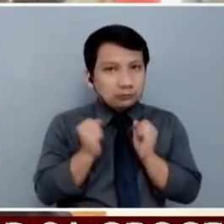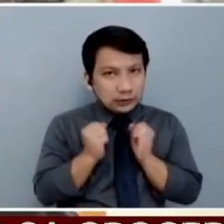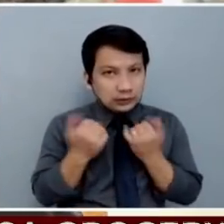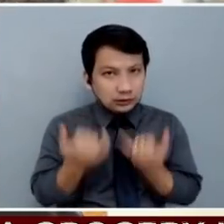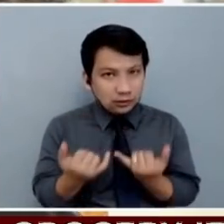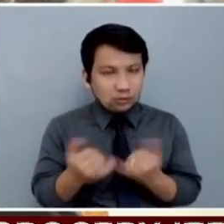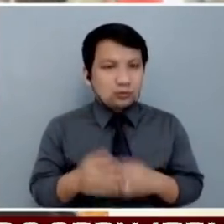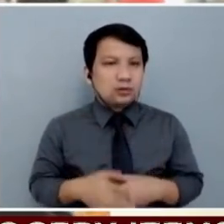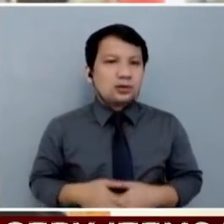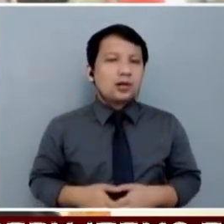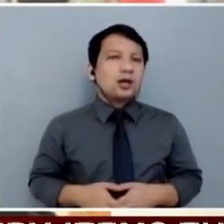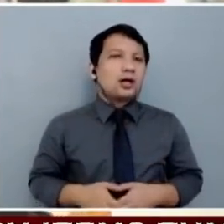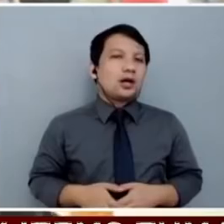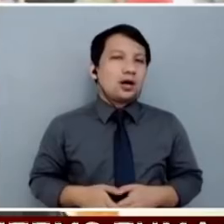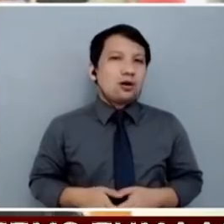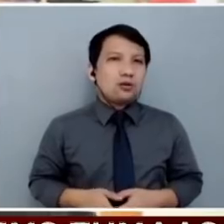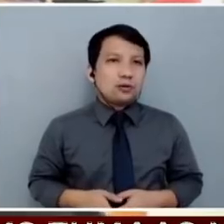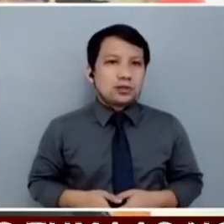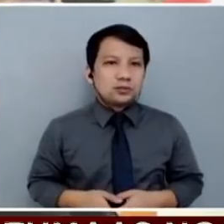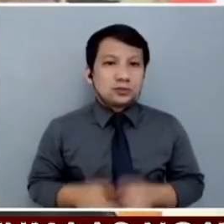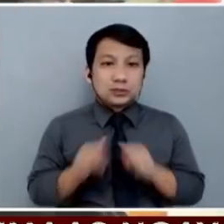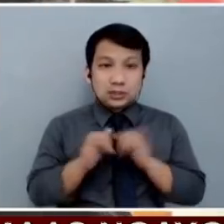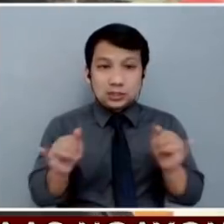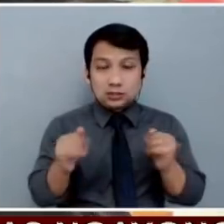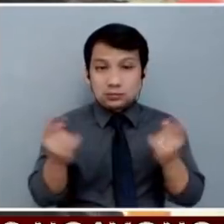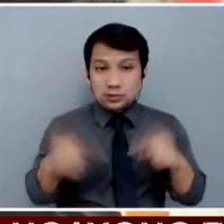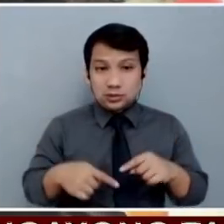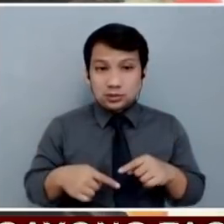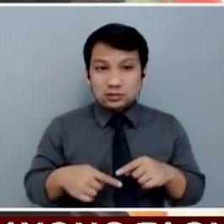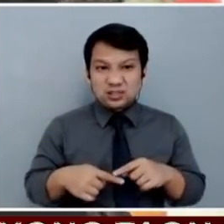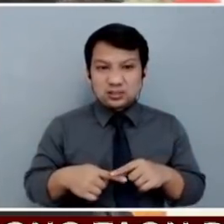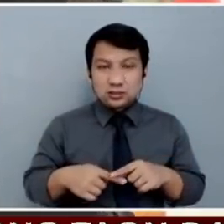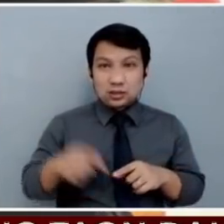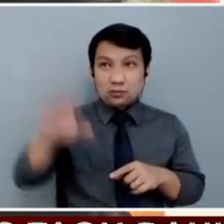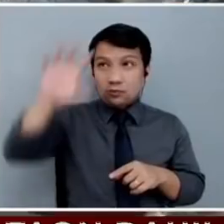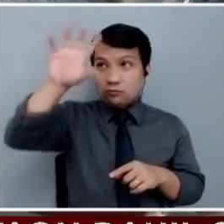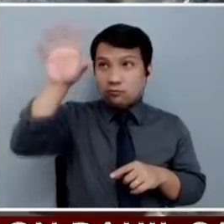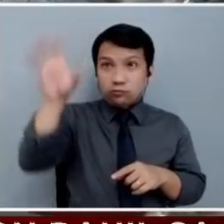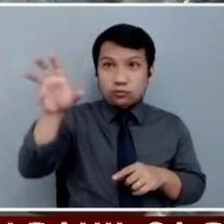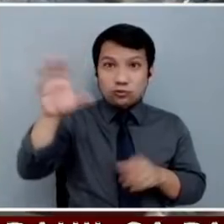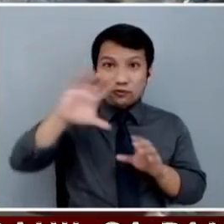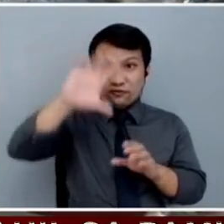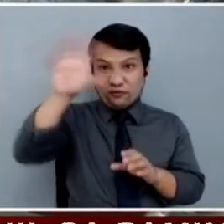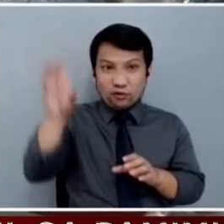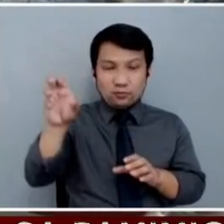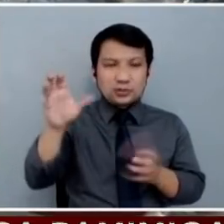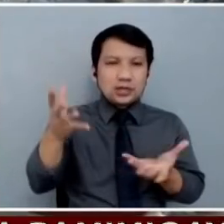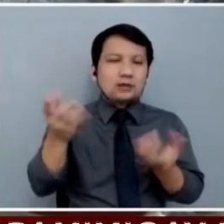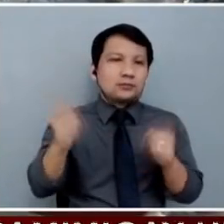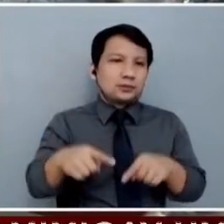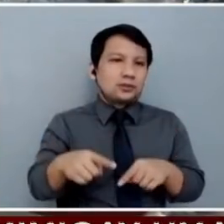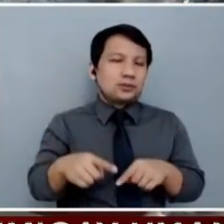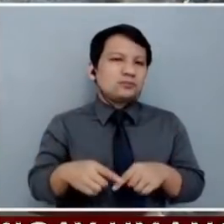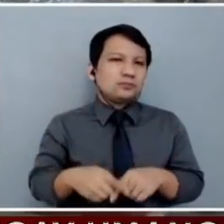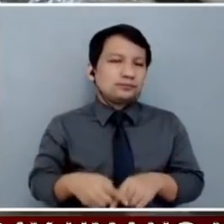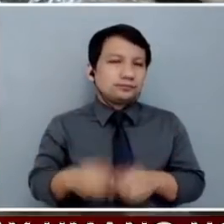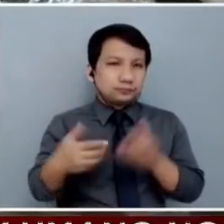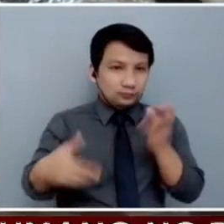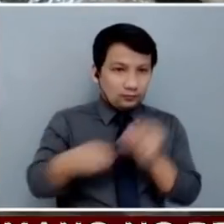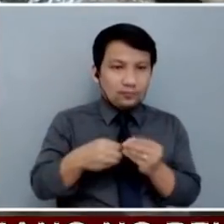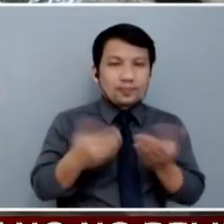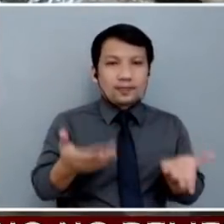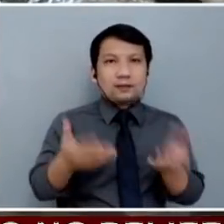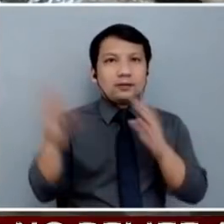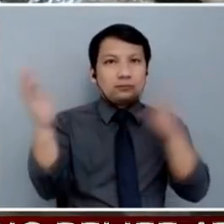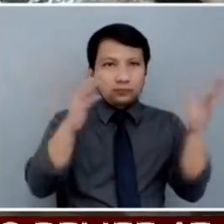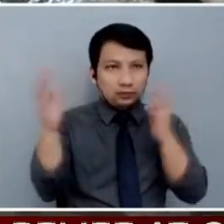ngayon. Tapos nasabay tayo sa liwanag ng buwan nung nakakarang ano. Na nasundan pa po tayo ng